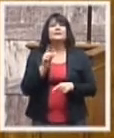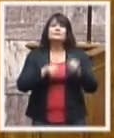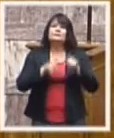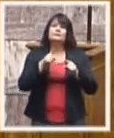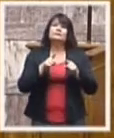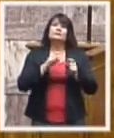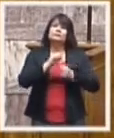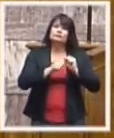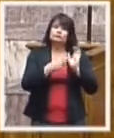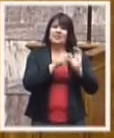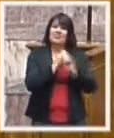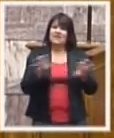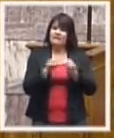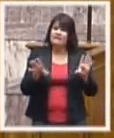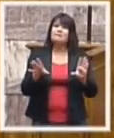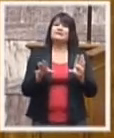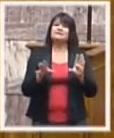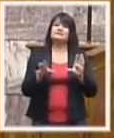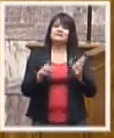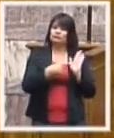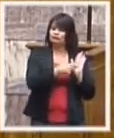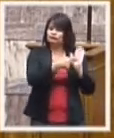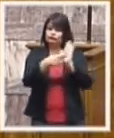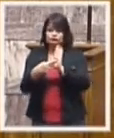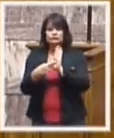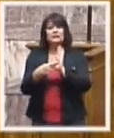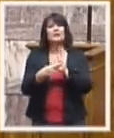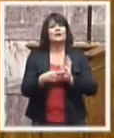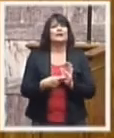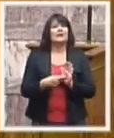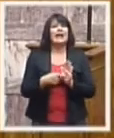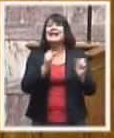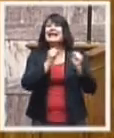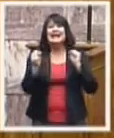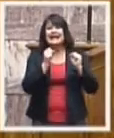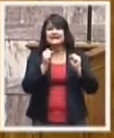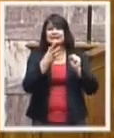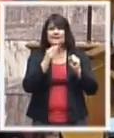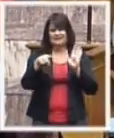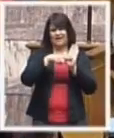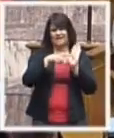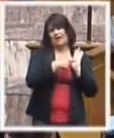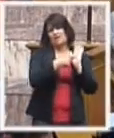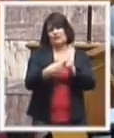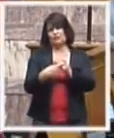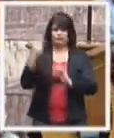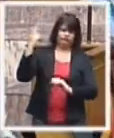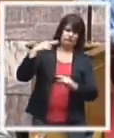κινήσεων, πρόωθησης και διαφήμισής του και την αδυναμία αντιμετώπισης κρίσεων που επηρεάζουν αρνητικά την εικόνα του.